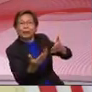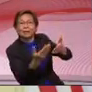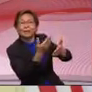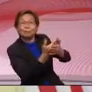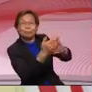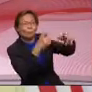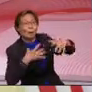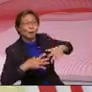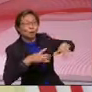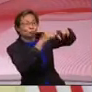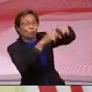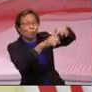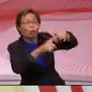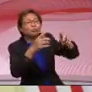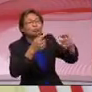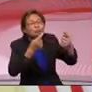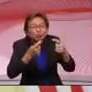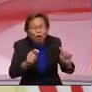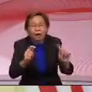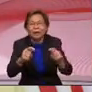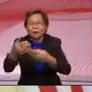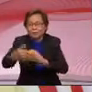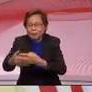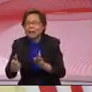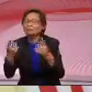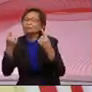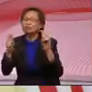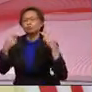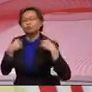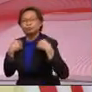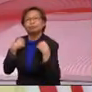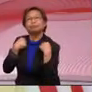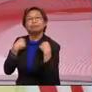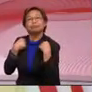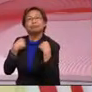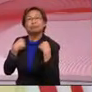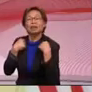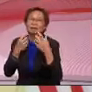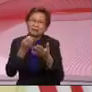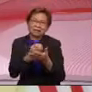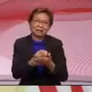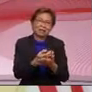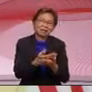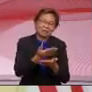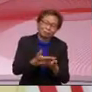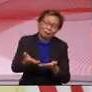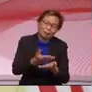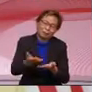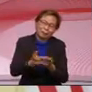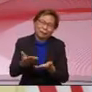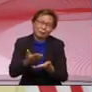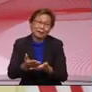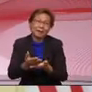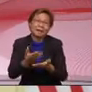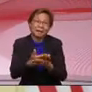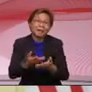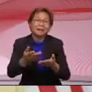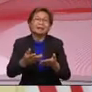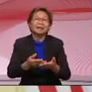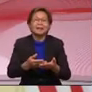fit buat fitting tu di fitting room tersebut, di komplek-komplek membeli belah dan sebagainya.